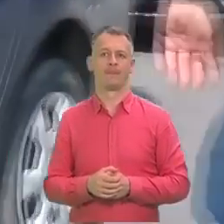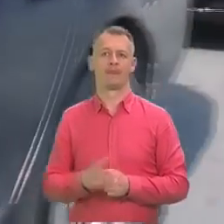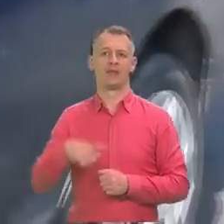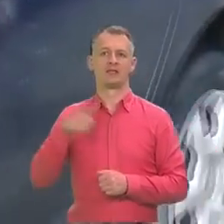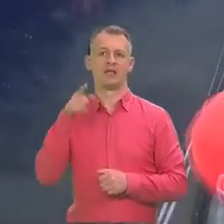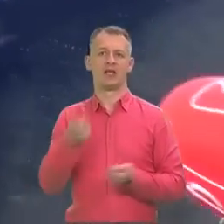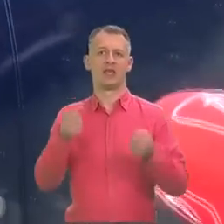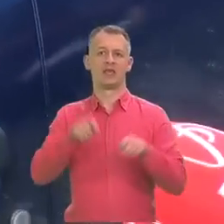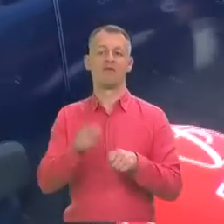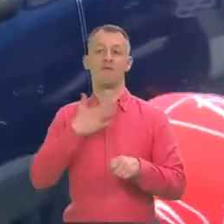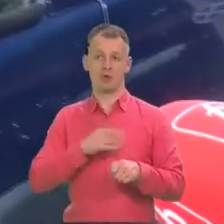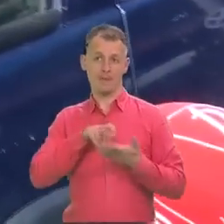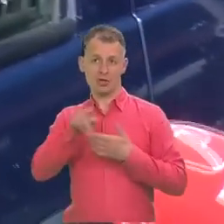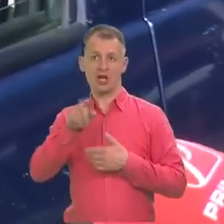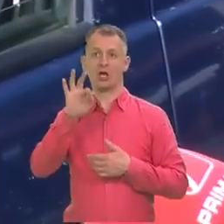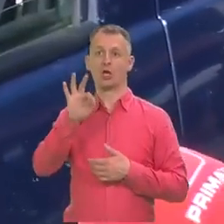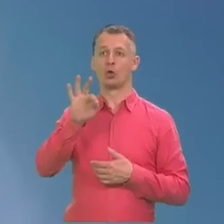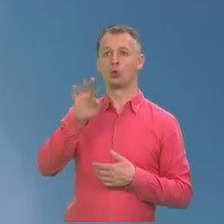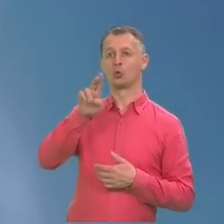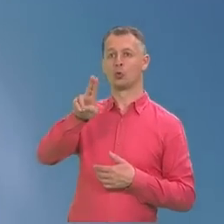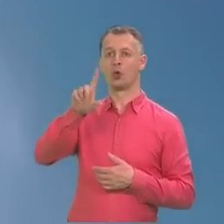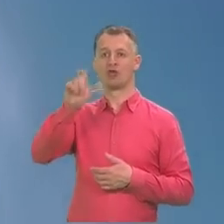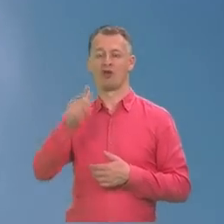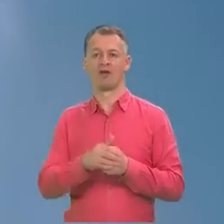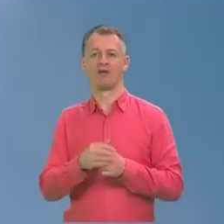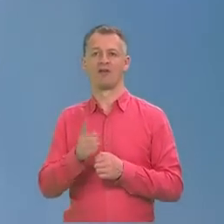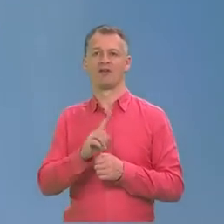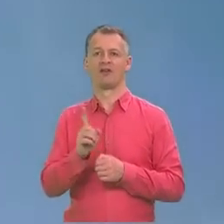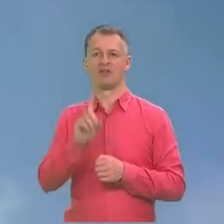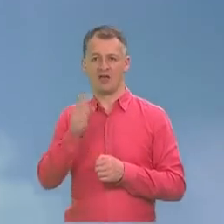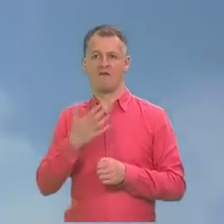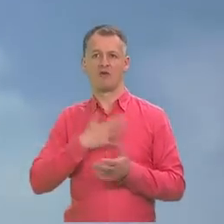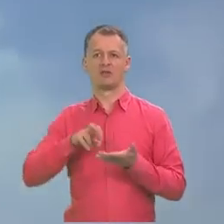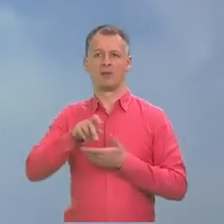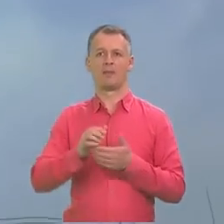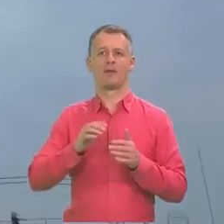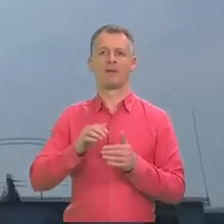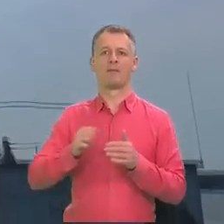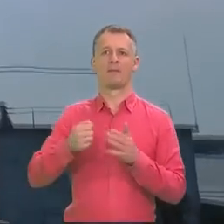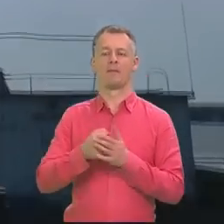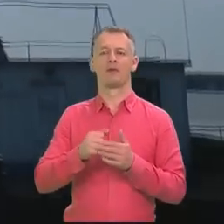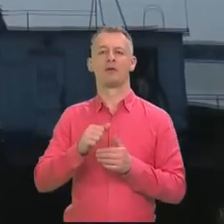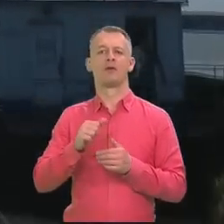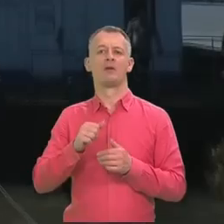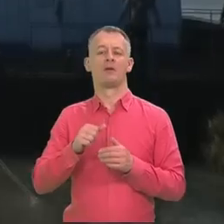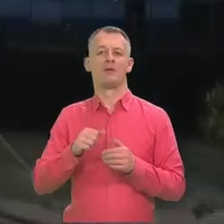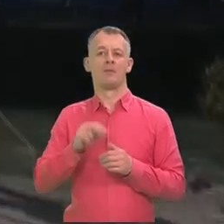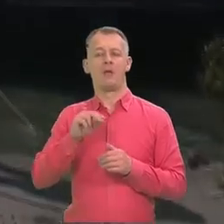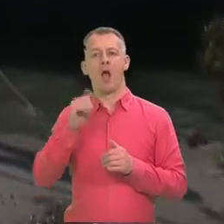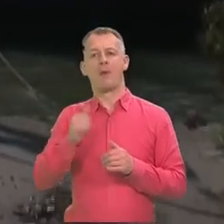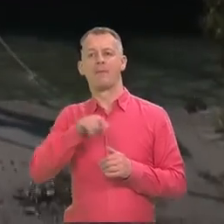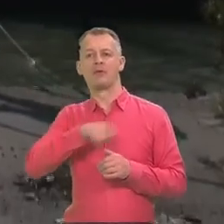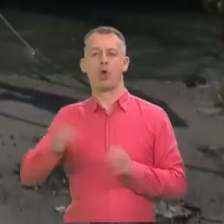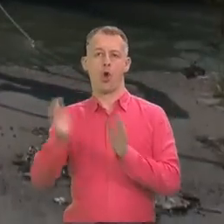Vreau să vă duceți la Tulcea? Da, merg până la Brăila acesta. Mai mult. înconjurați ceva? Trebuie să ajung